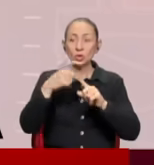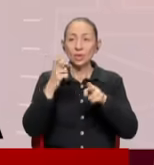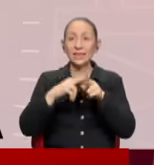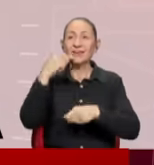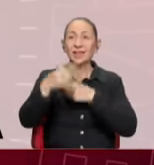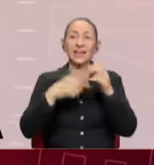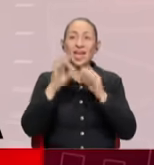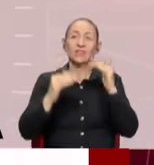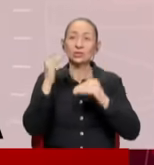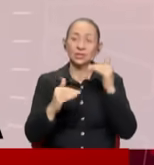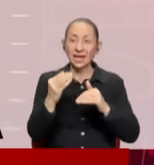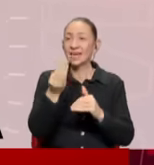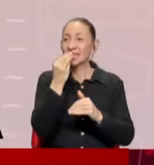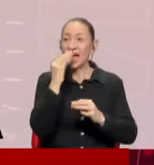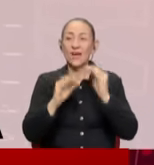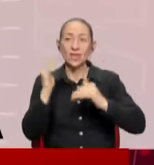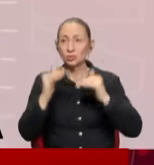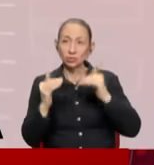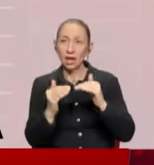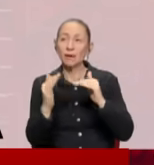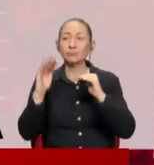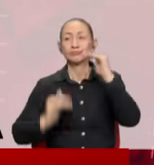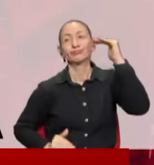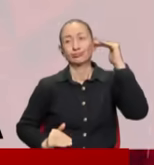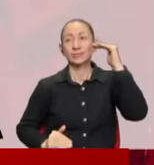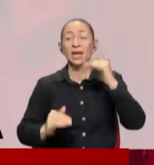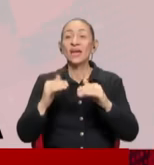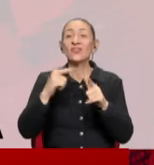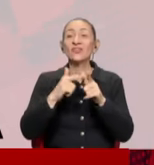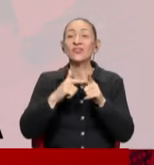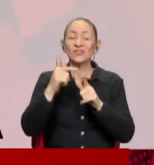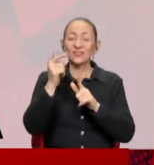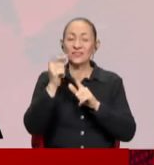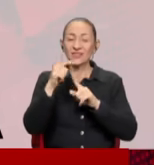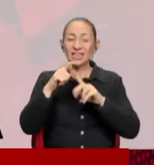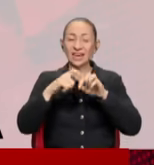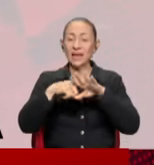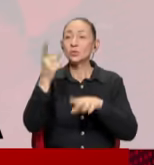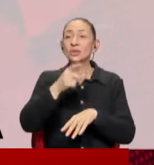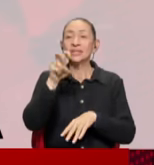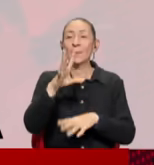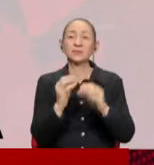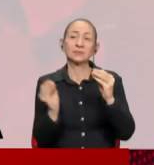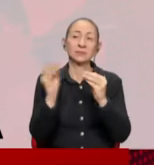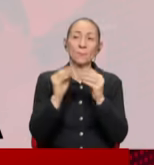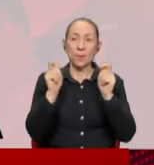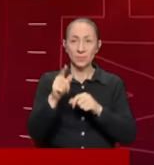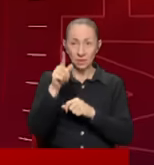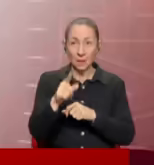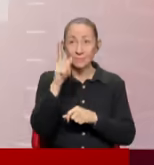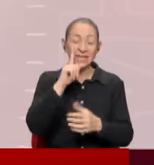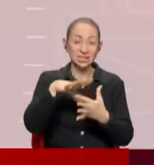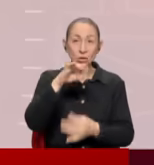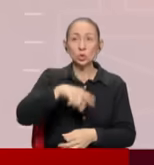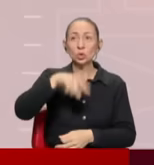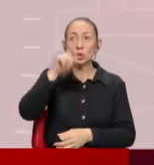yıllık enflasyonunu da gıda enflasyonunu da geride bıraktı. Fitre miktarında %85'lik artış yaptı. Bir